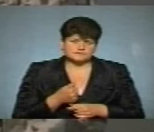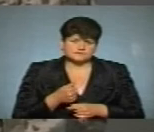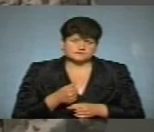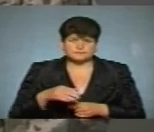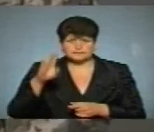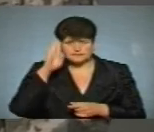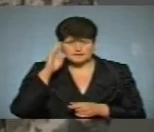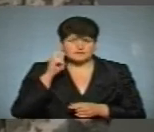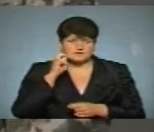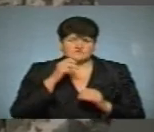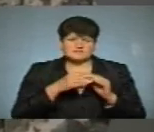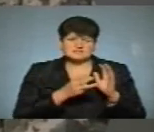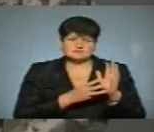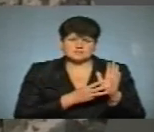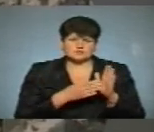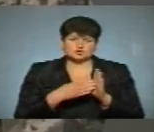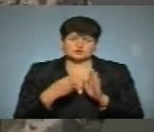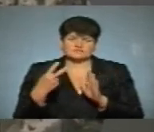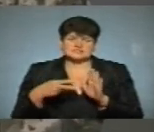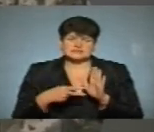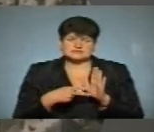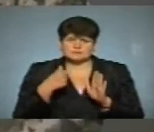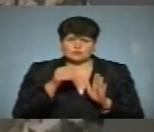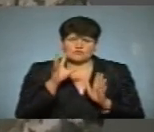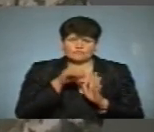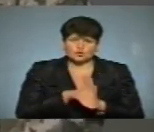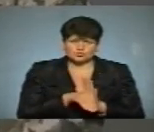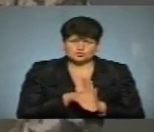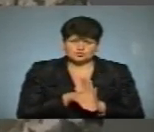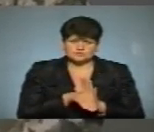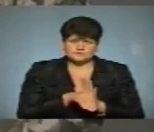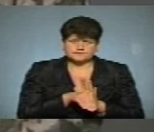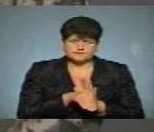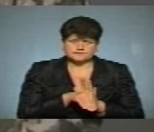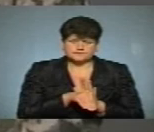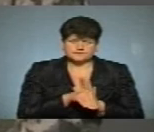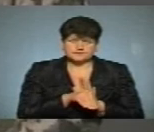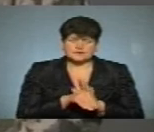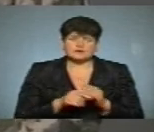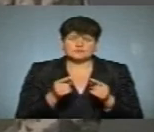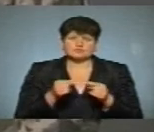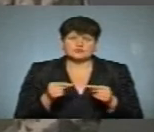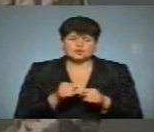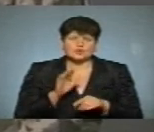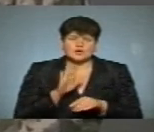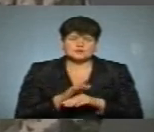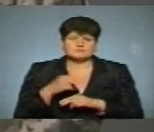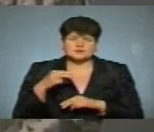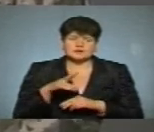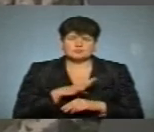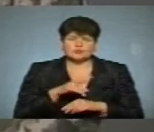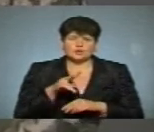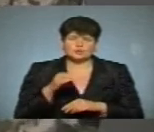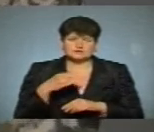призовники віком від 18 до 27 років включно. Але, відповідно з указом президента України, який був в лютому